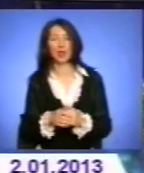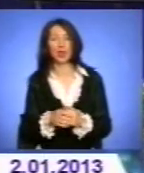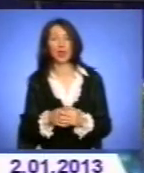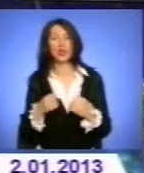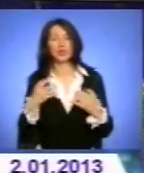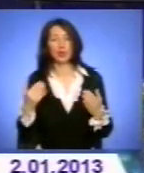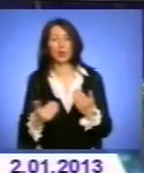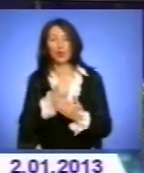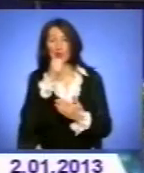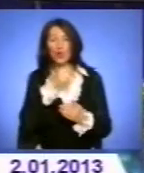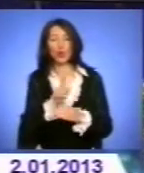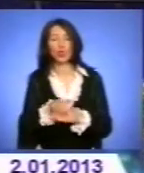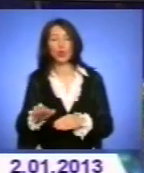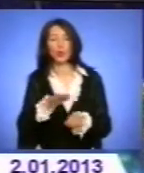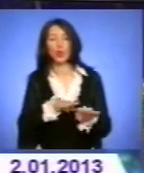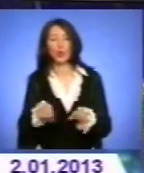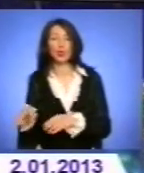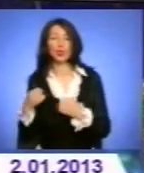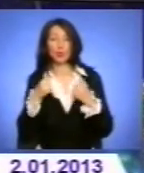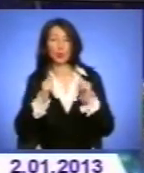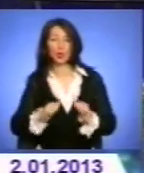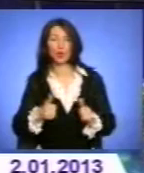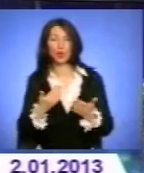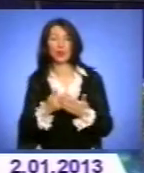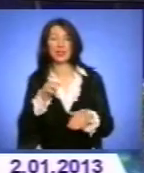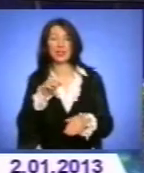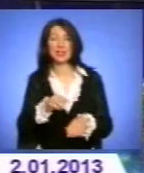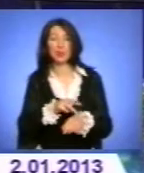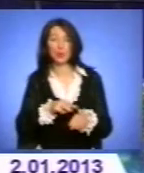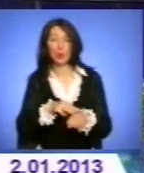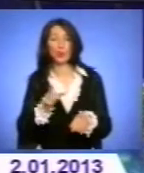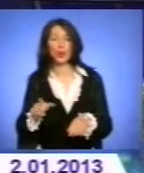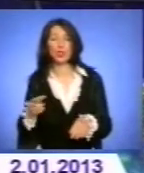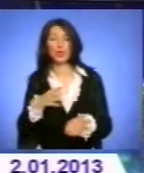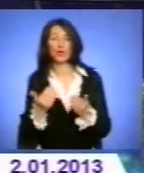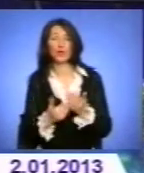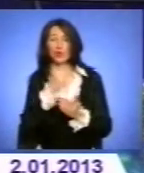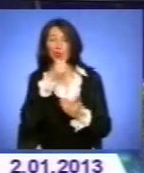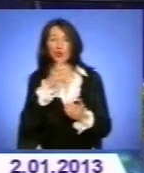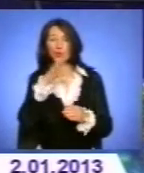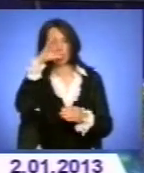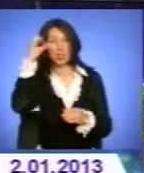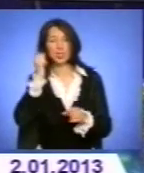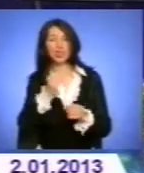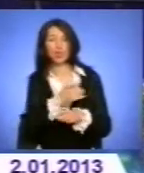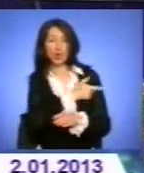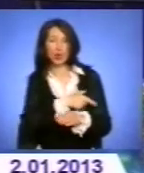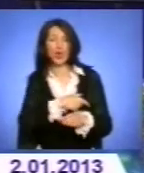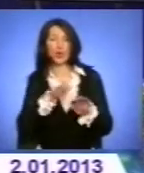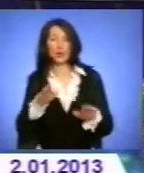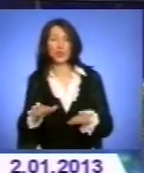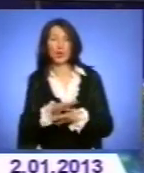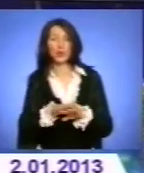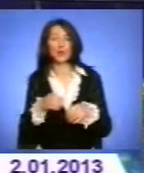Святкування Нового року на Тернопільщині пройшло спокійно. Майже 1000 правоохоронців у новорічну ніч чергували у місцях масових святкувань та забезпечували